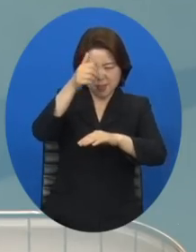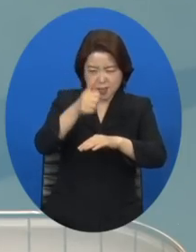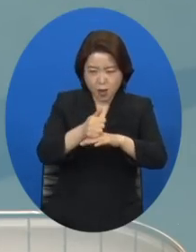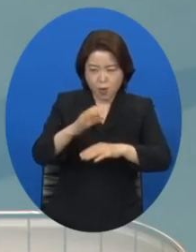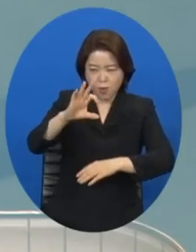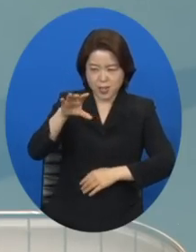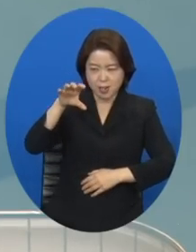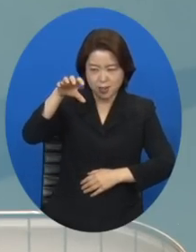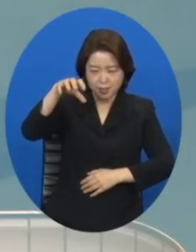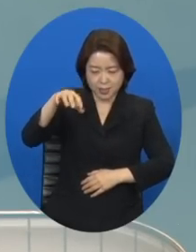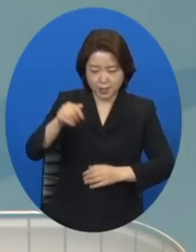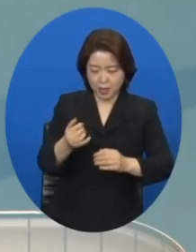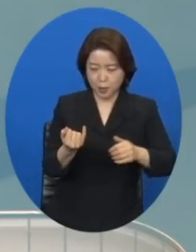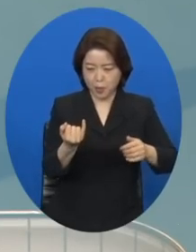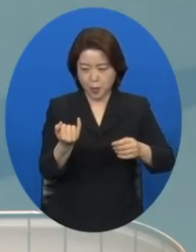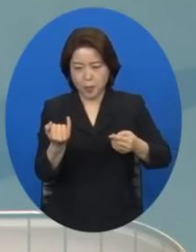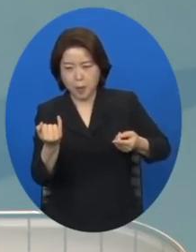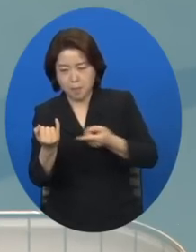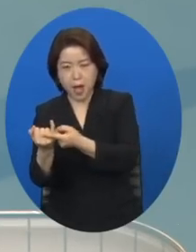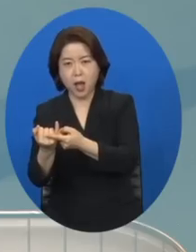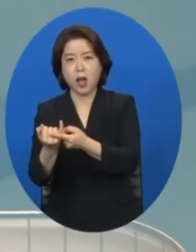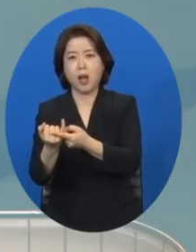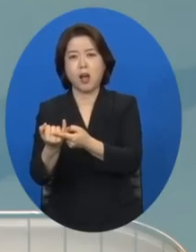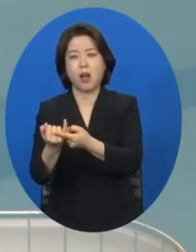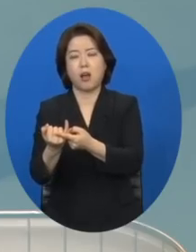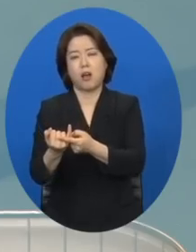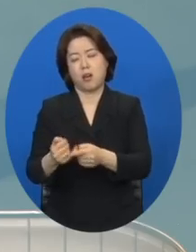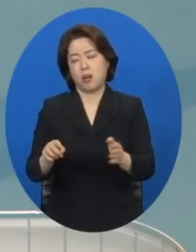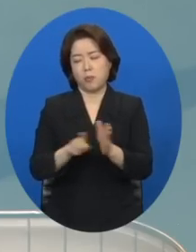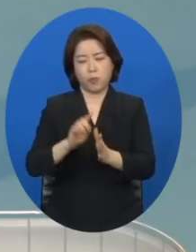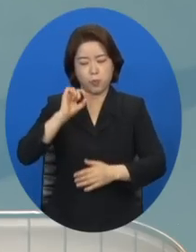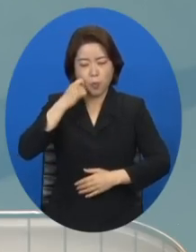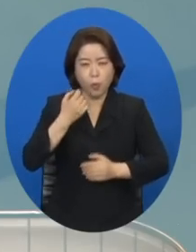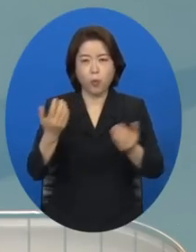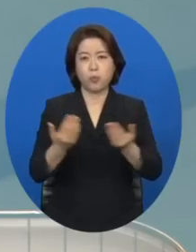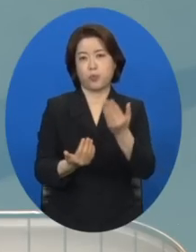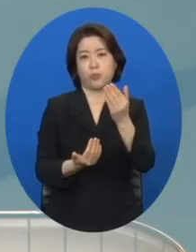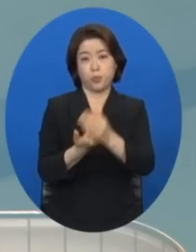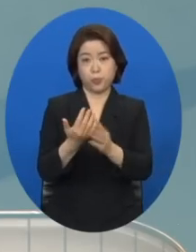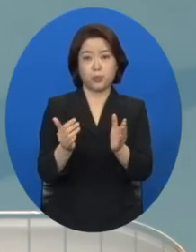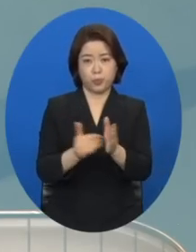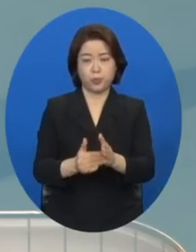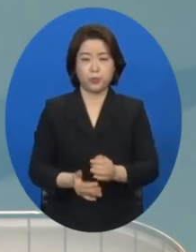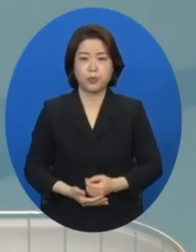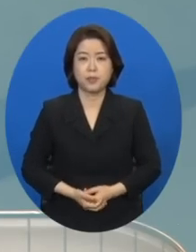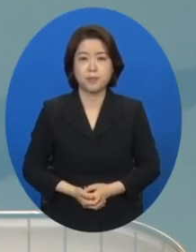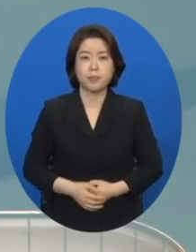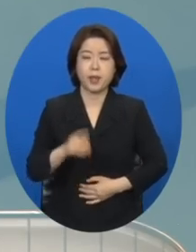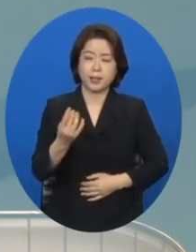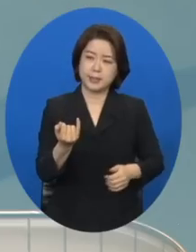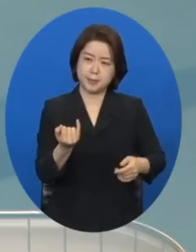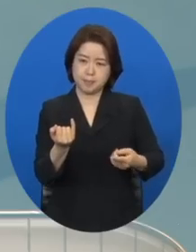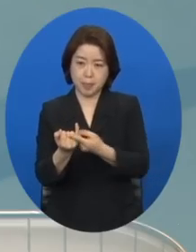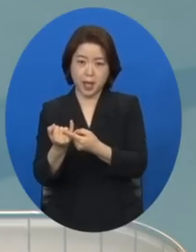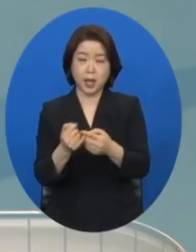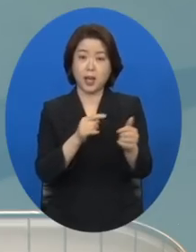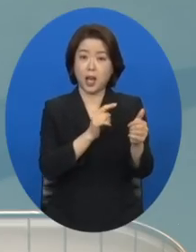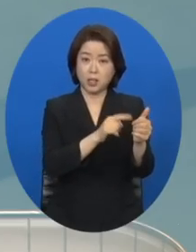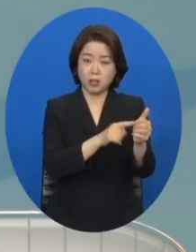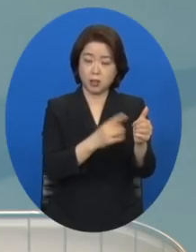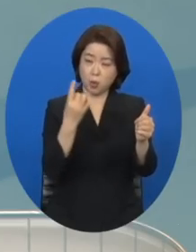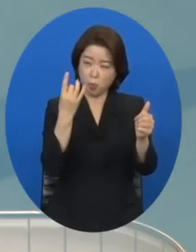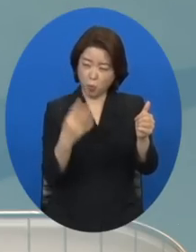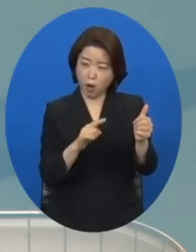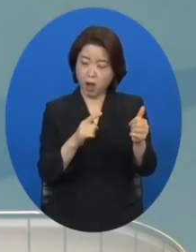쫓아가서 죽이고 많은 정말 믿겨지지 아니하는 또한 일들이 벌어진 그 살인범은 원래